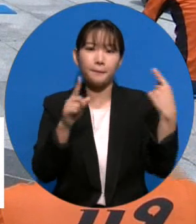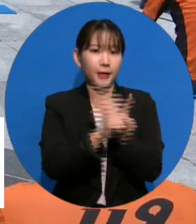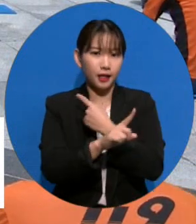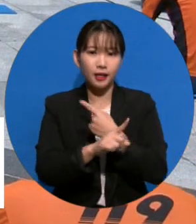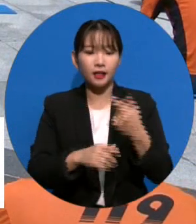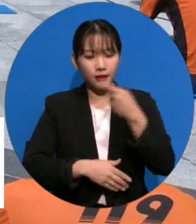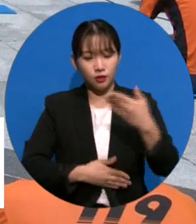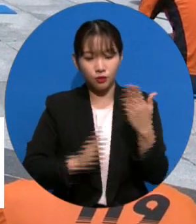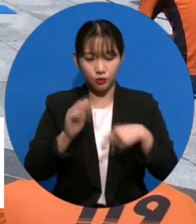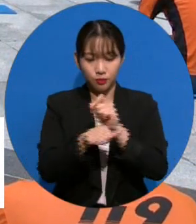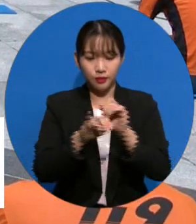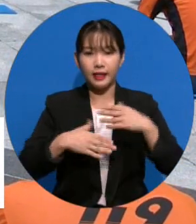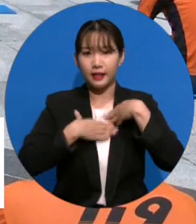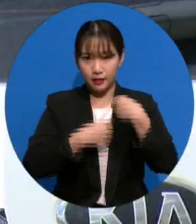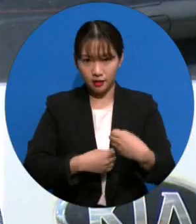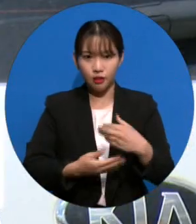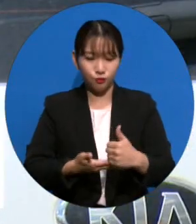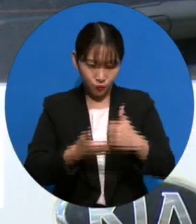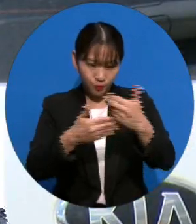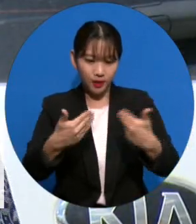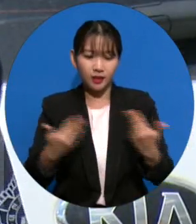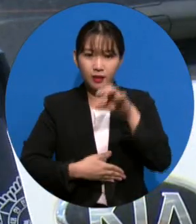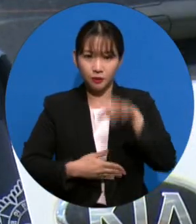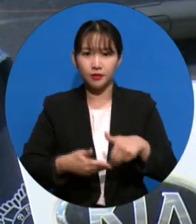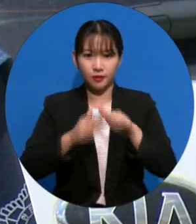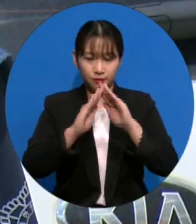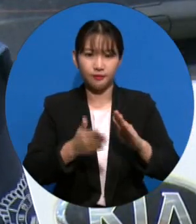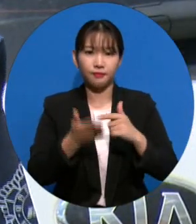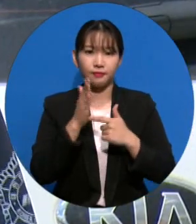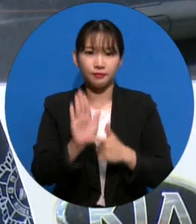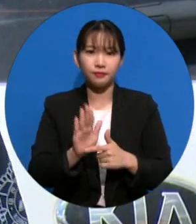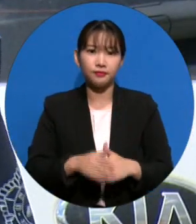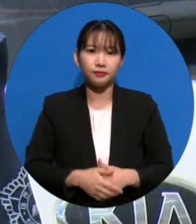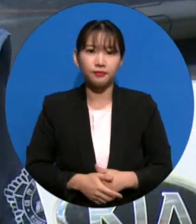소방공무원 들에 안전하고 존중받는 일터 를 만들겠다고 밝혔습니다